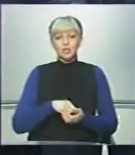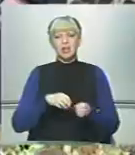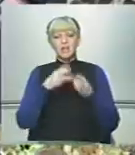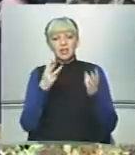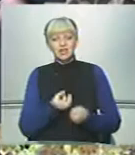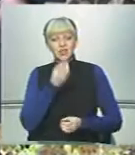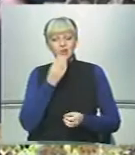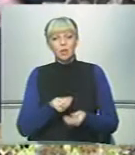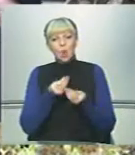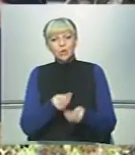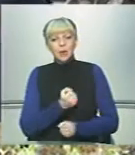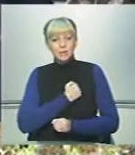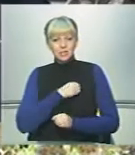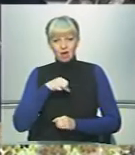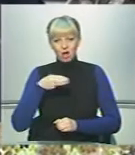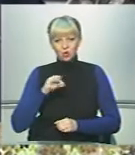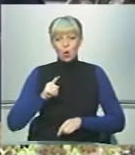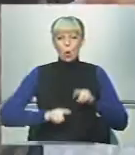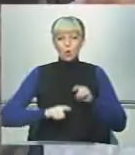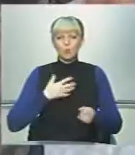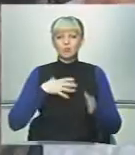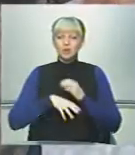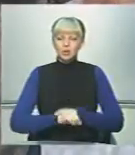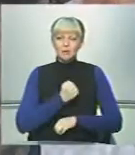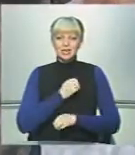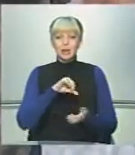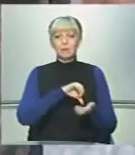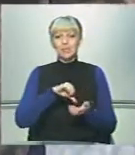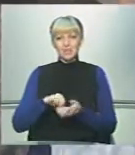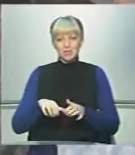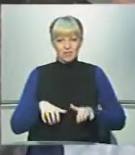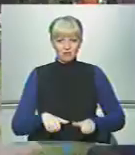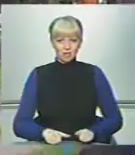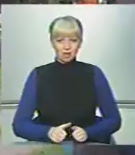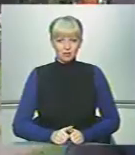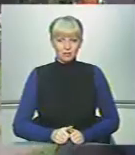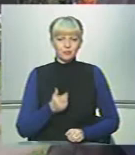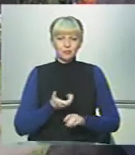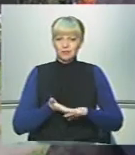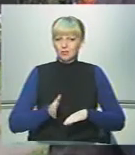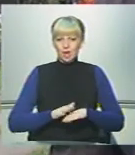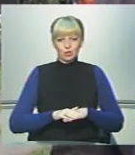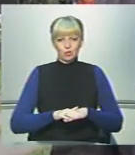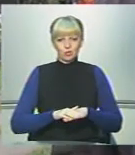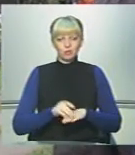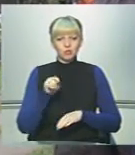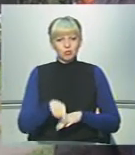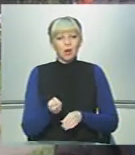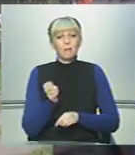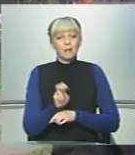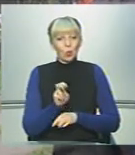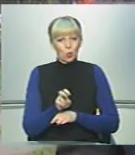та квіти поклали бійці АТО, родичі полеглих бійців та представники влади. Дуже тяжко сюди